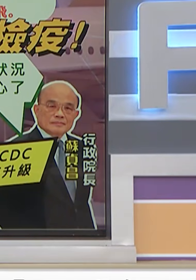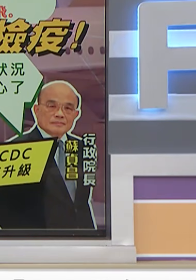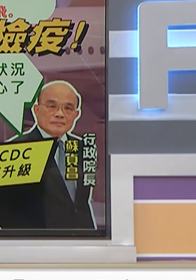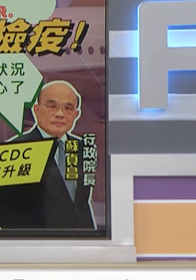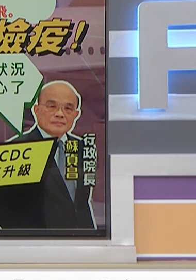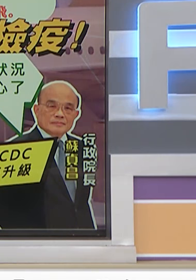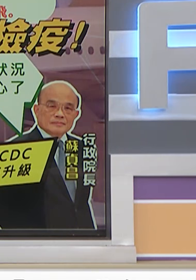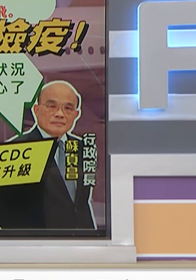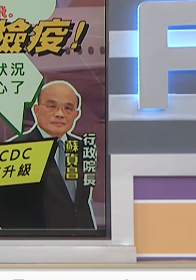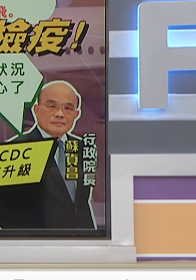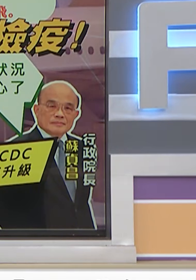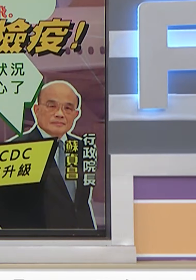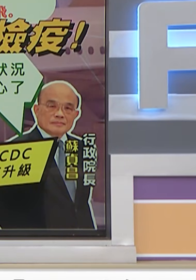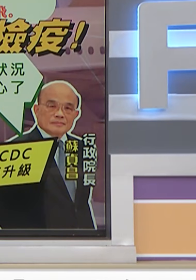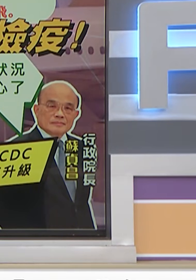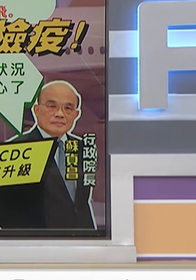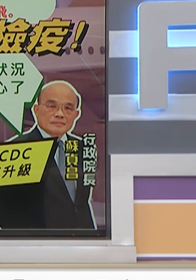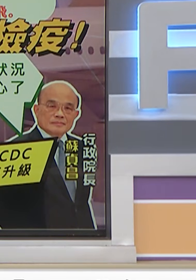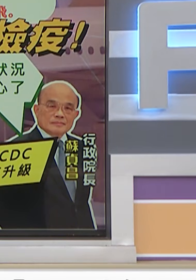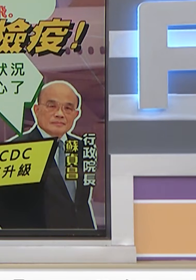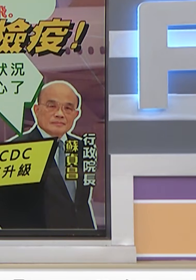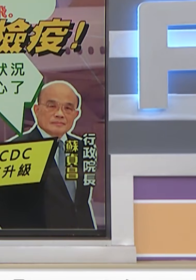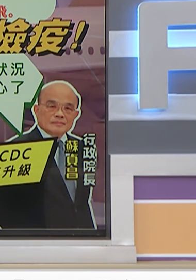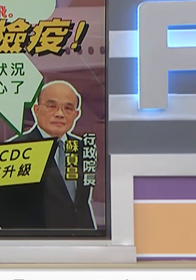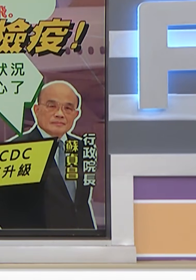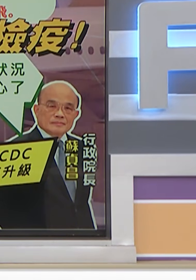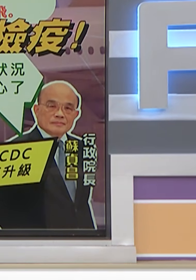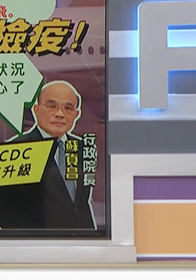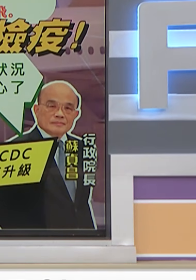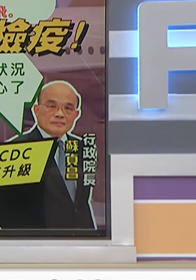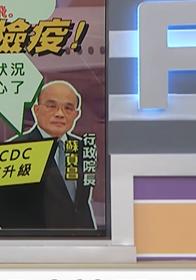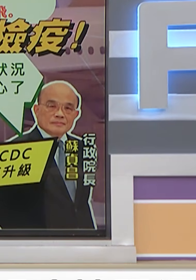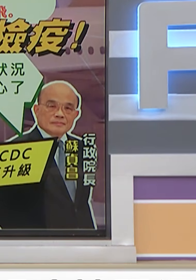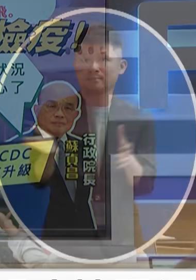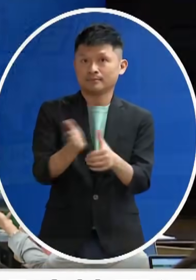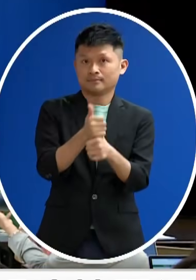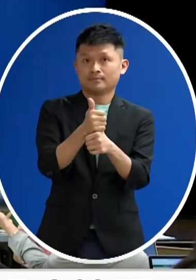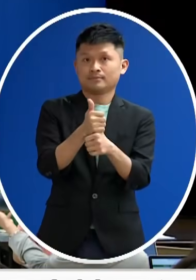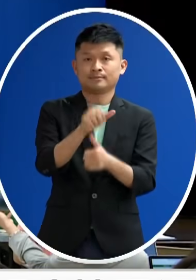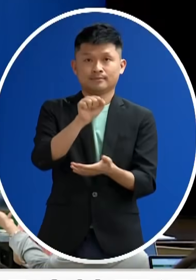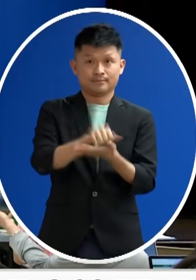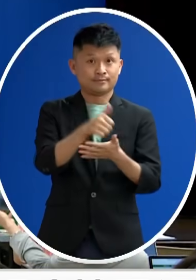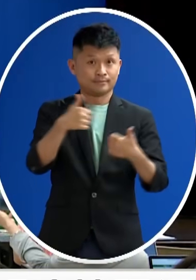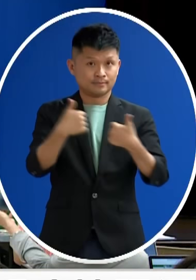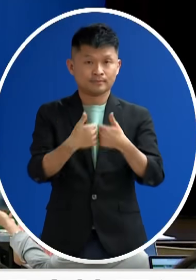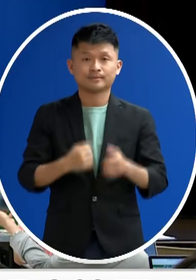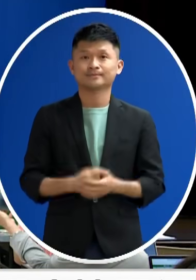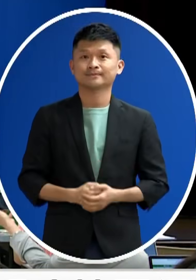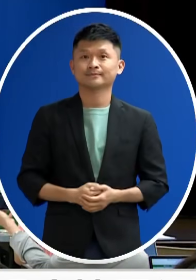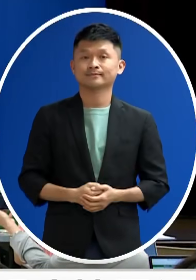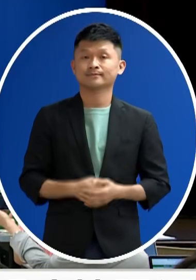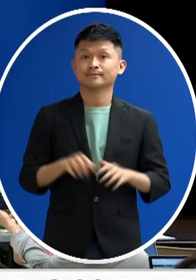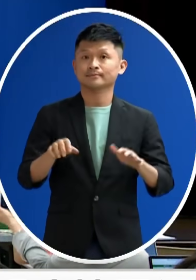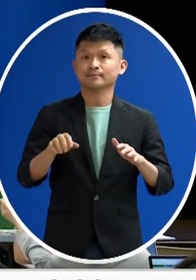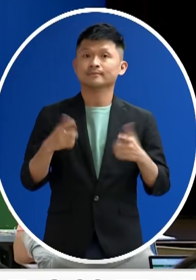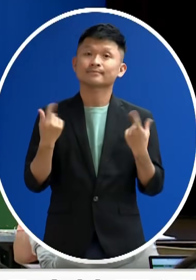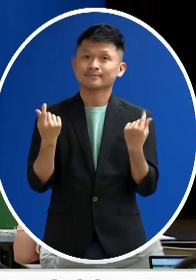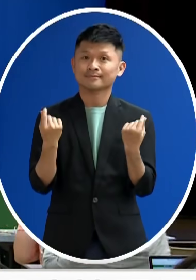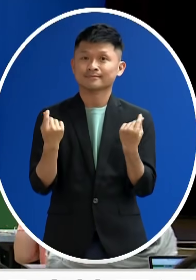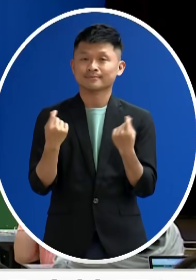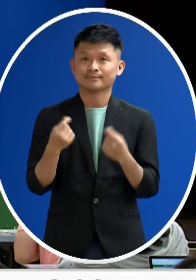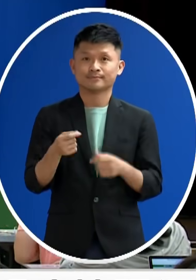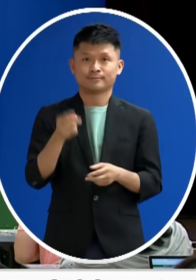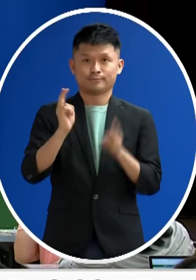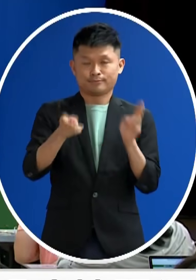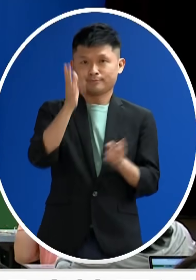担心，我们赶快来听指挥中心目前正在召开记者会。 中心的记者会，那今天记者会还是由我们指挥